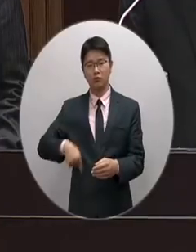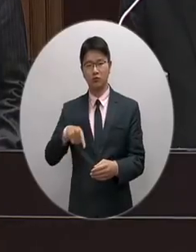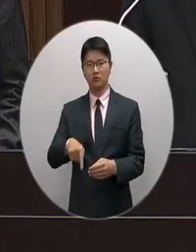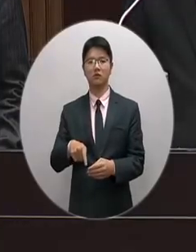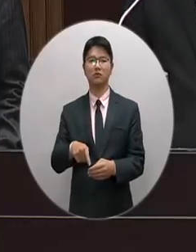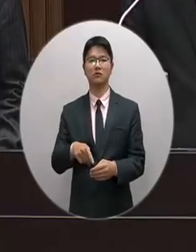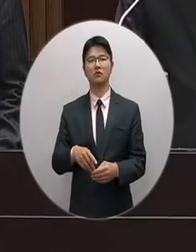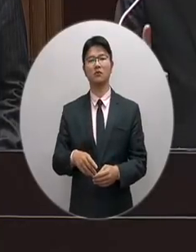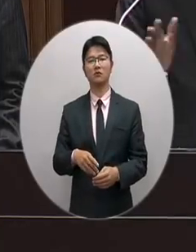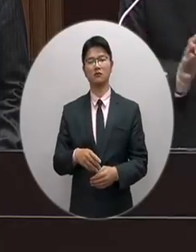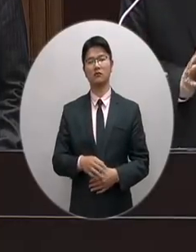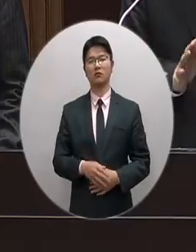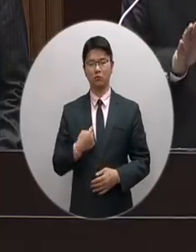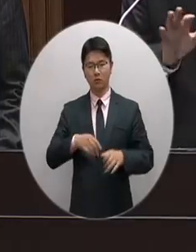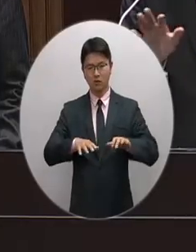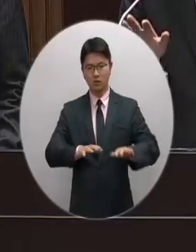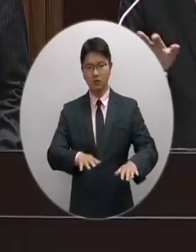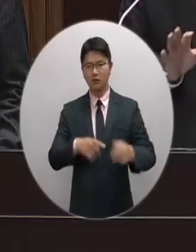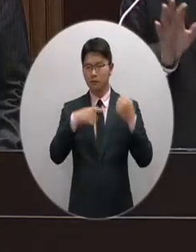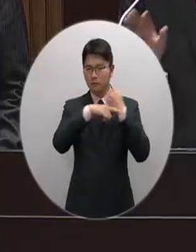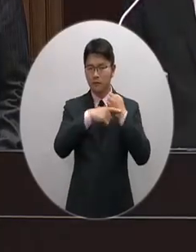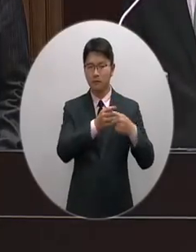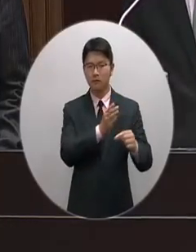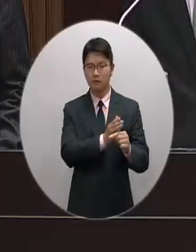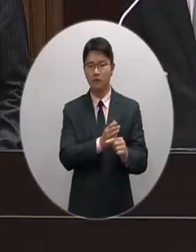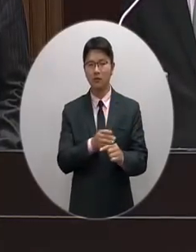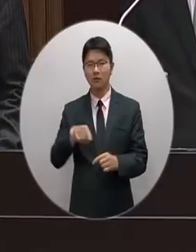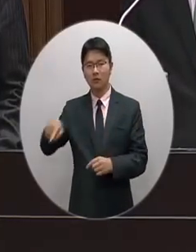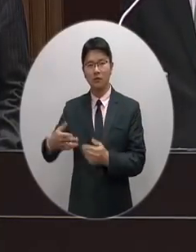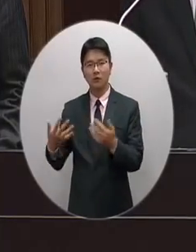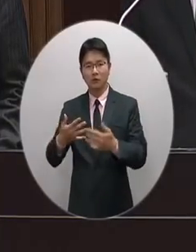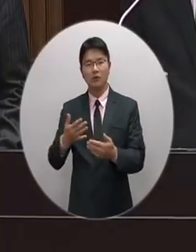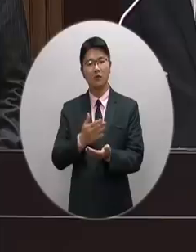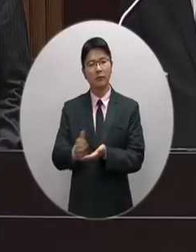以我们也正在讨论说怎么样去解决这个问题，